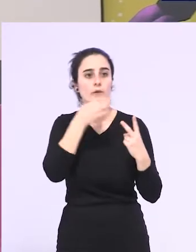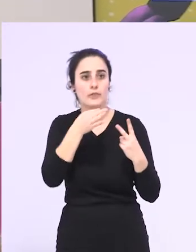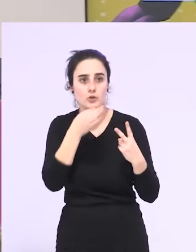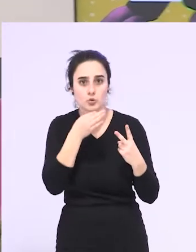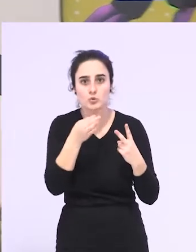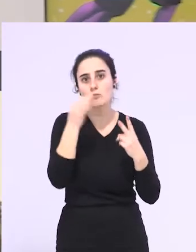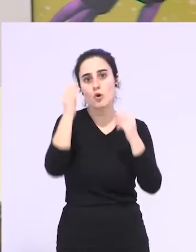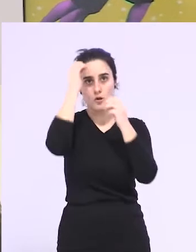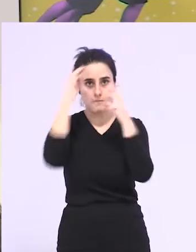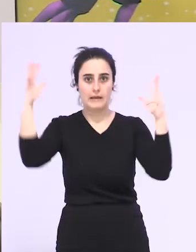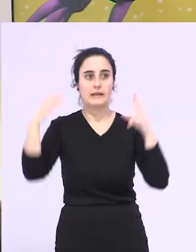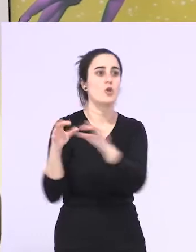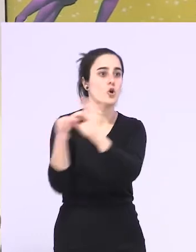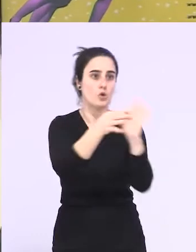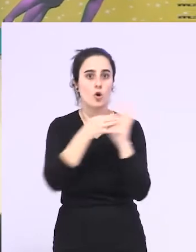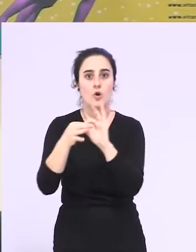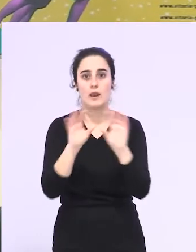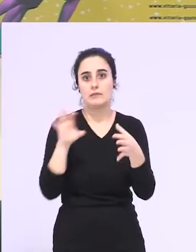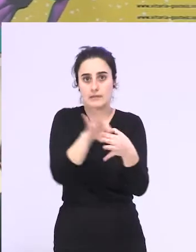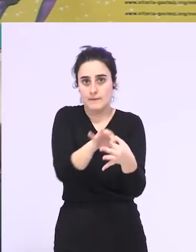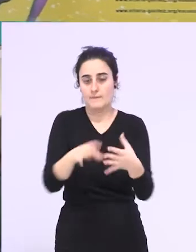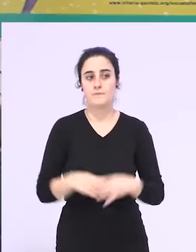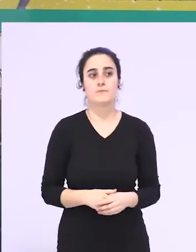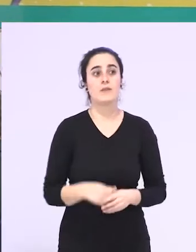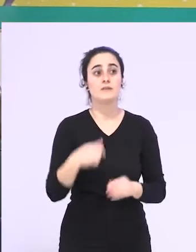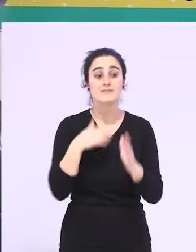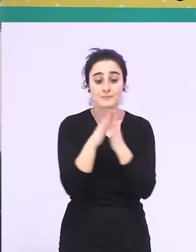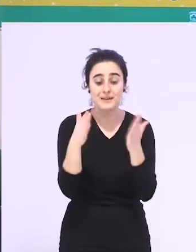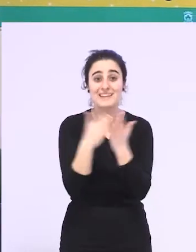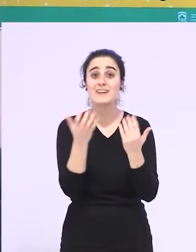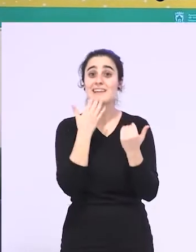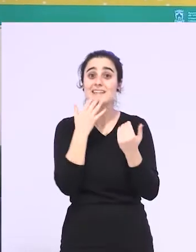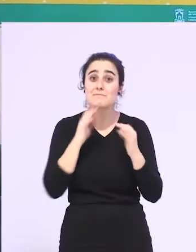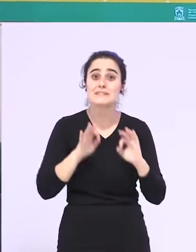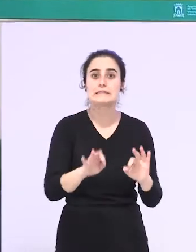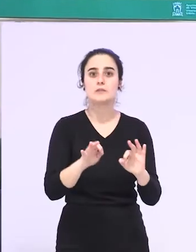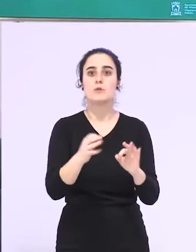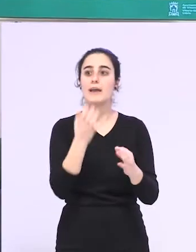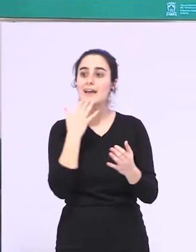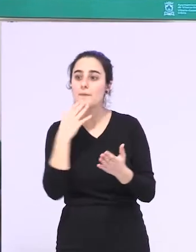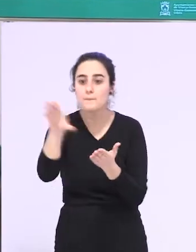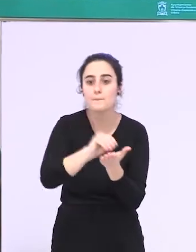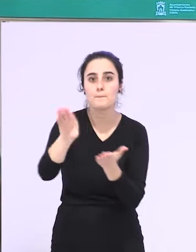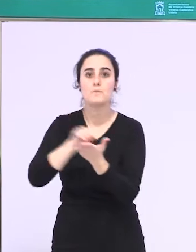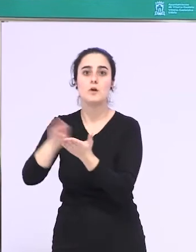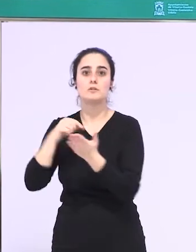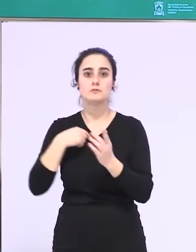daukana. Eta, bueno, ba, bani liburuan pixka saiatzen aizkazu zehatz honen adibideak hartuta, ba, hori